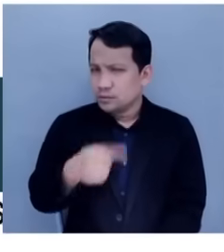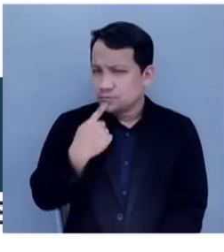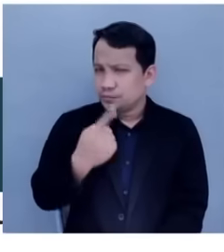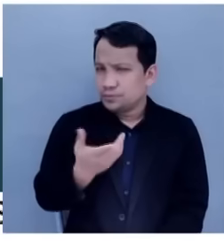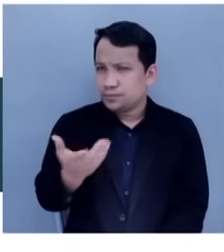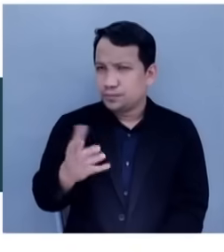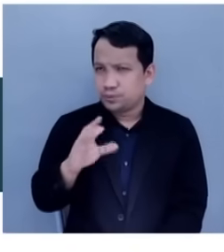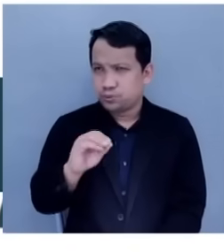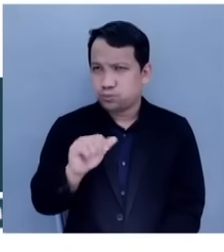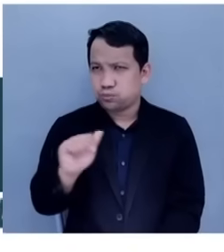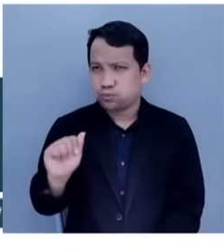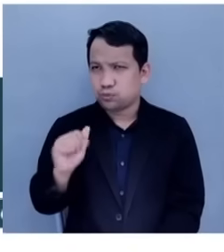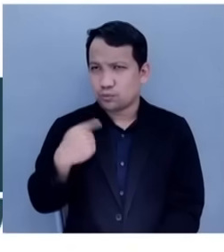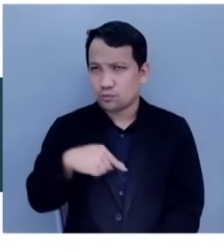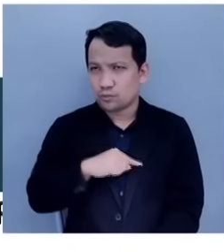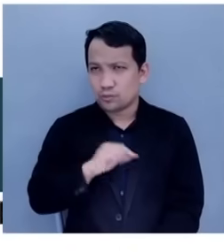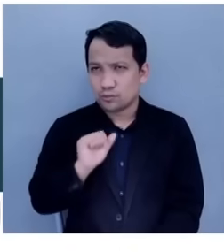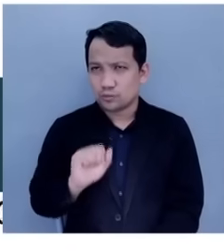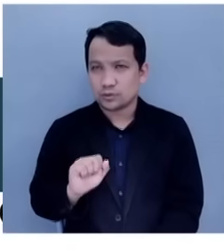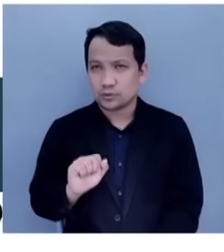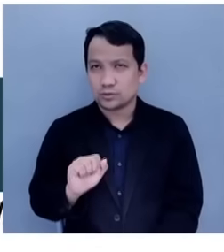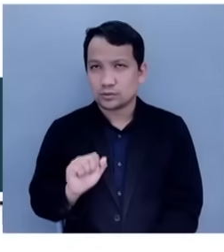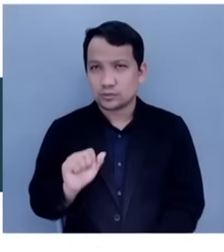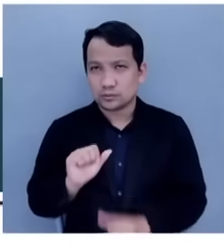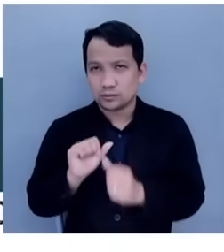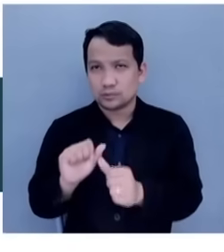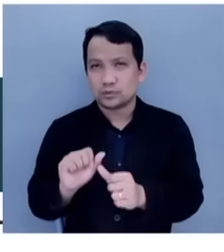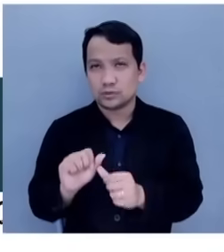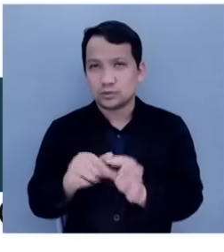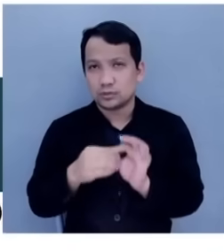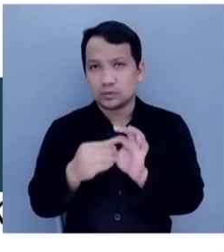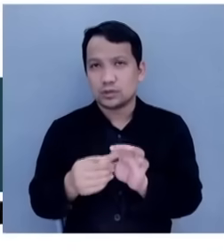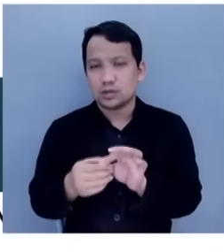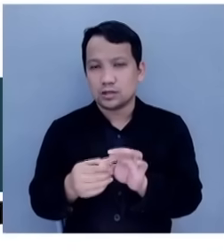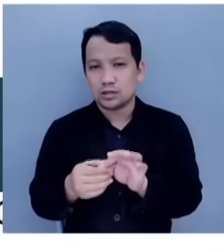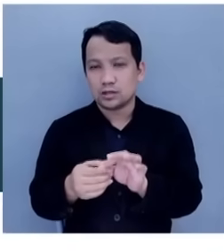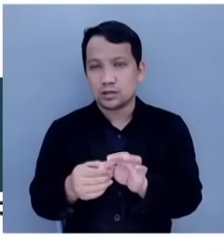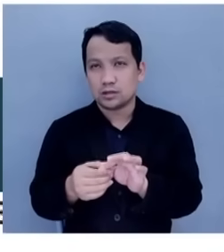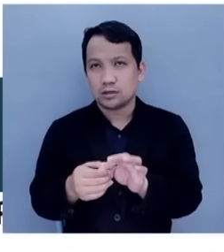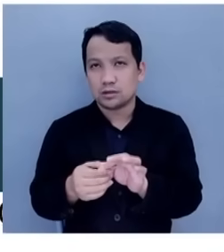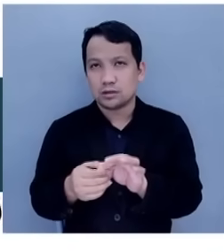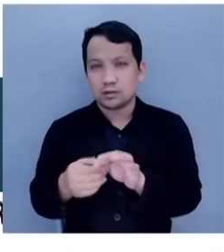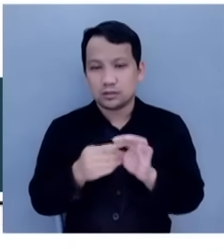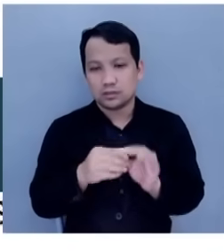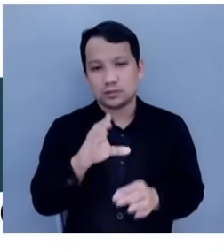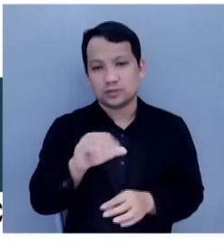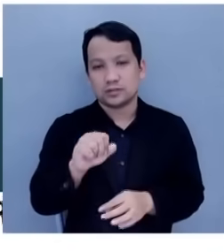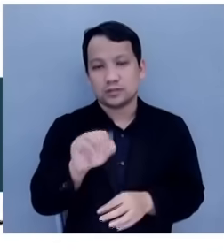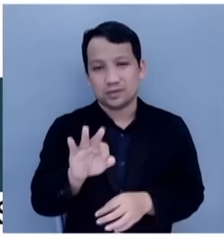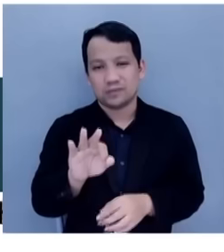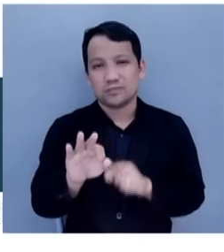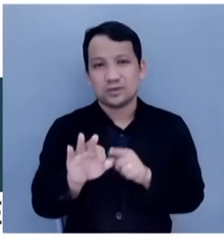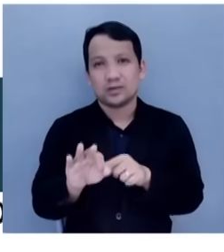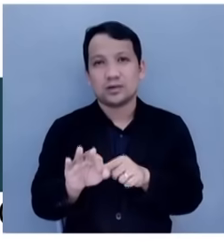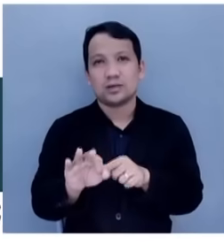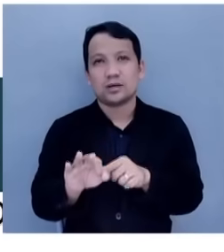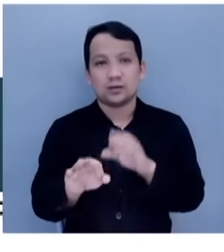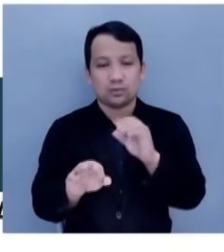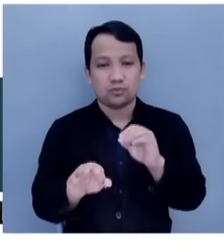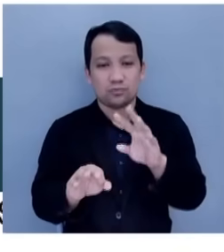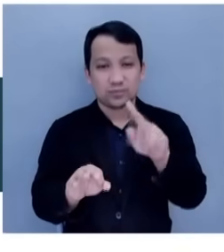COA itong paggamit ng contingent fund papunta po dun sa CIF po ng OVP.